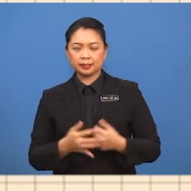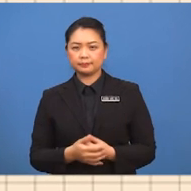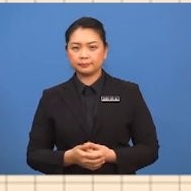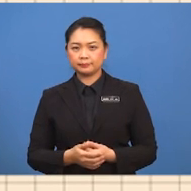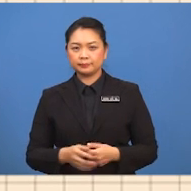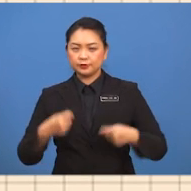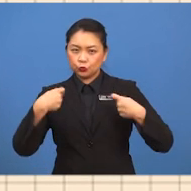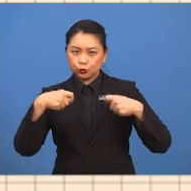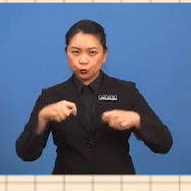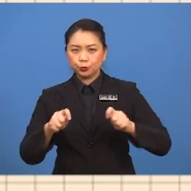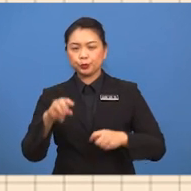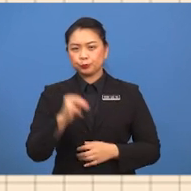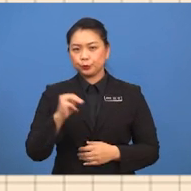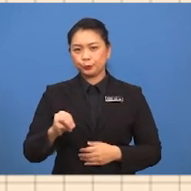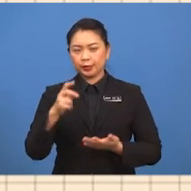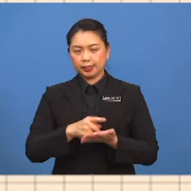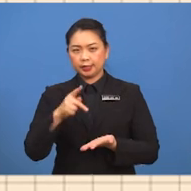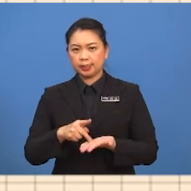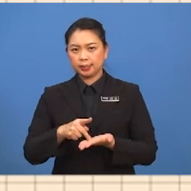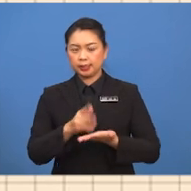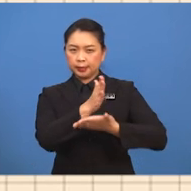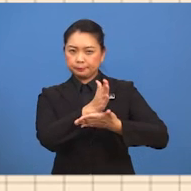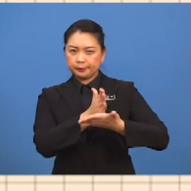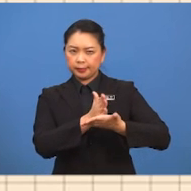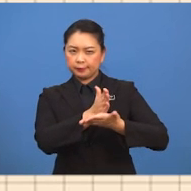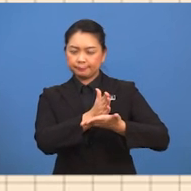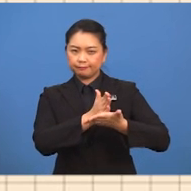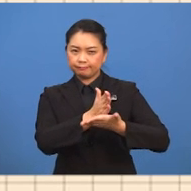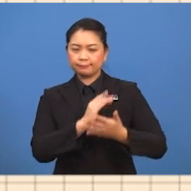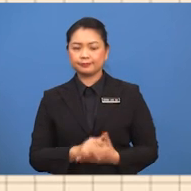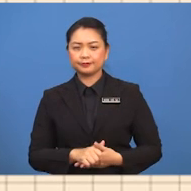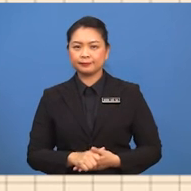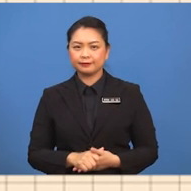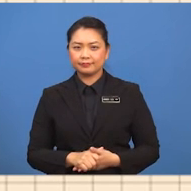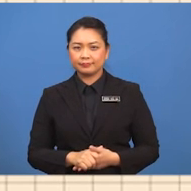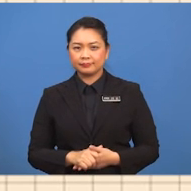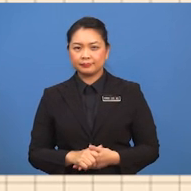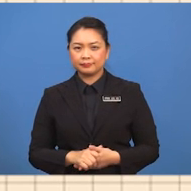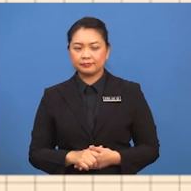Sekarang, cuba murid-murid kira median.